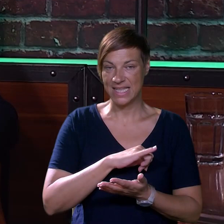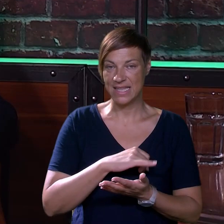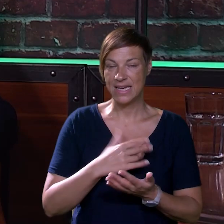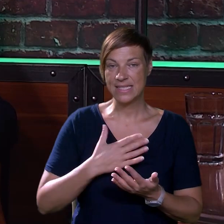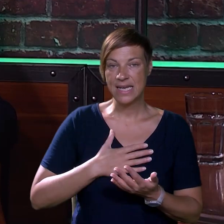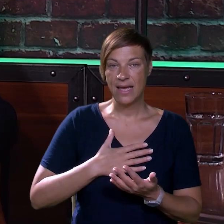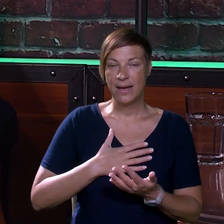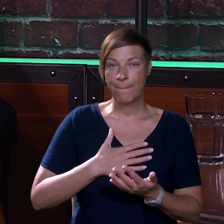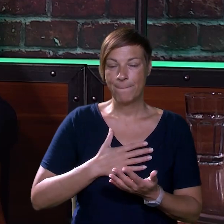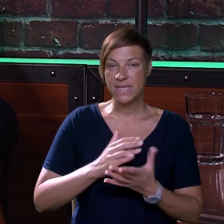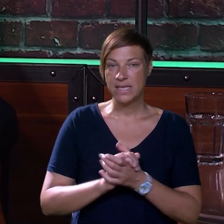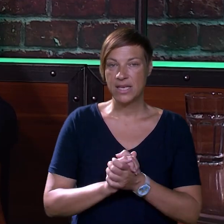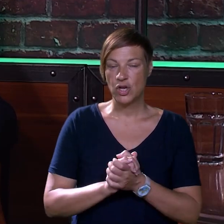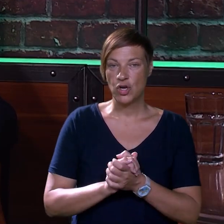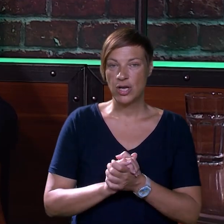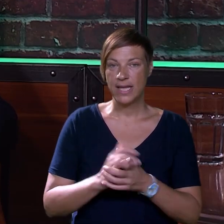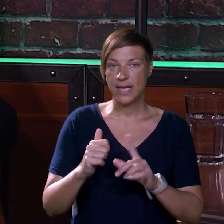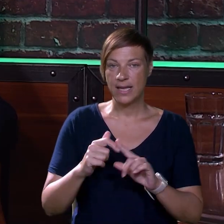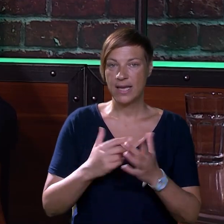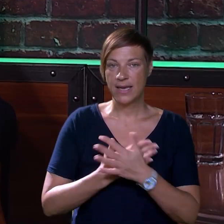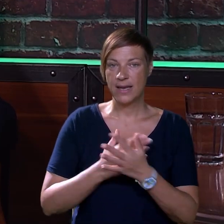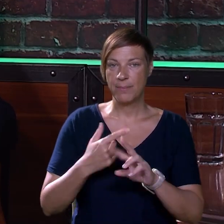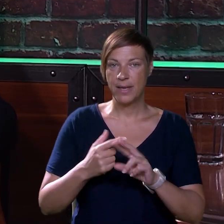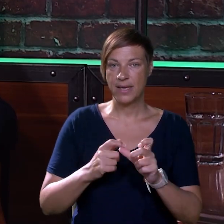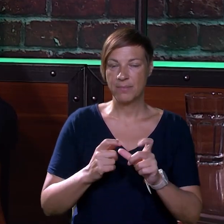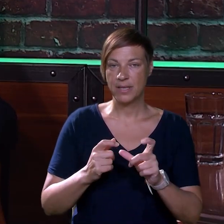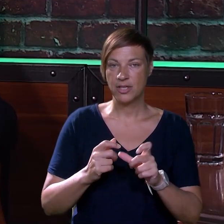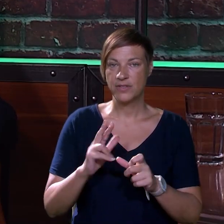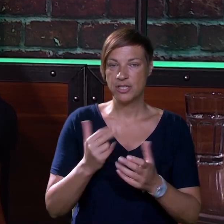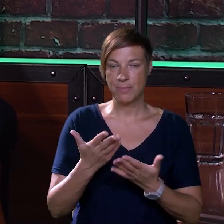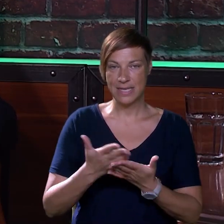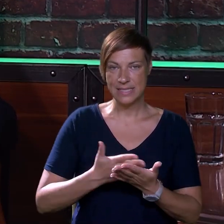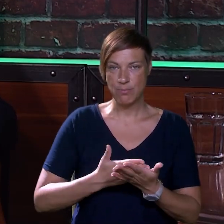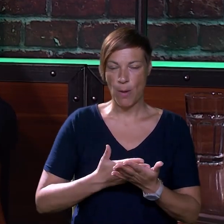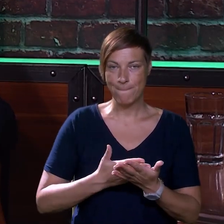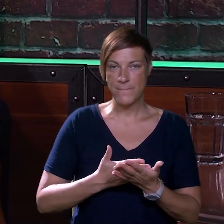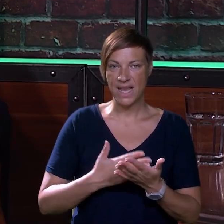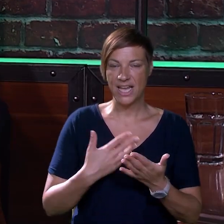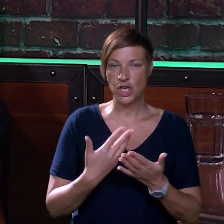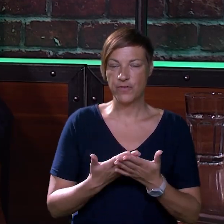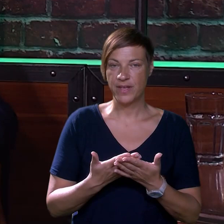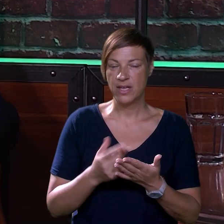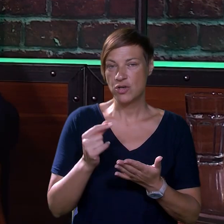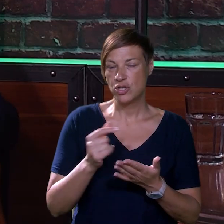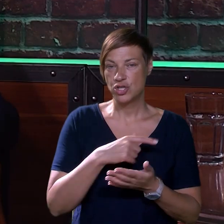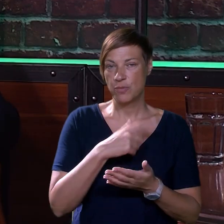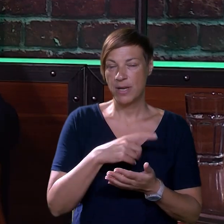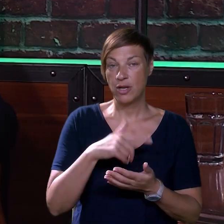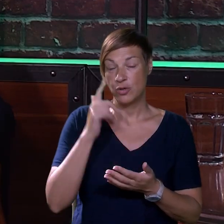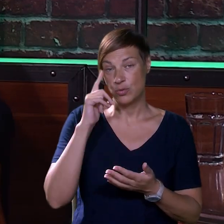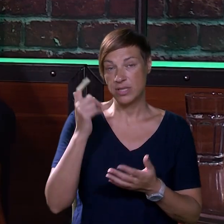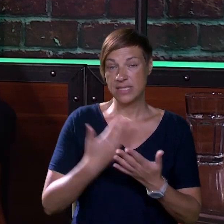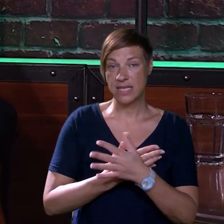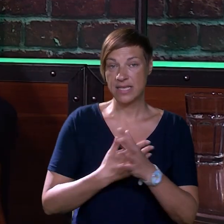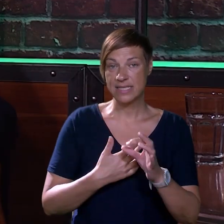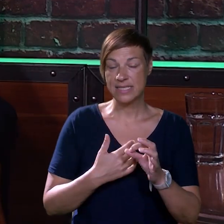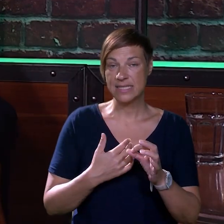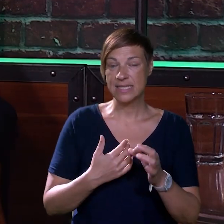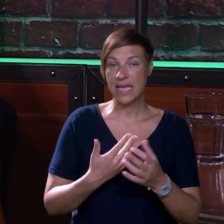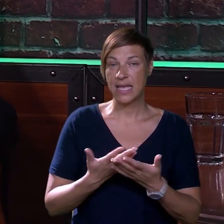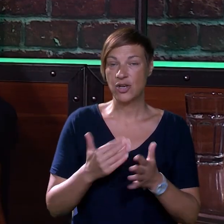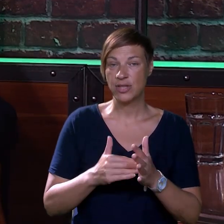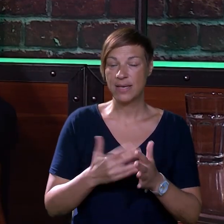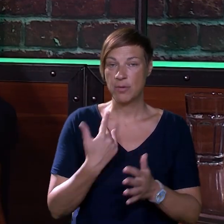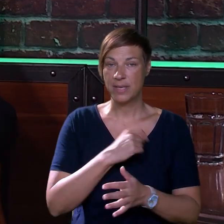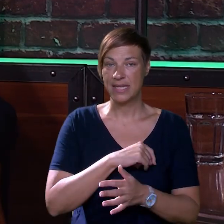Mi smo, ja i kolega Karamehmedović, mi smo imali neke planove. Ono što malo ljudi zna da je Zeno trebao biti